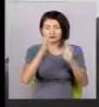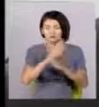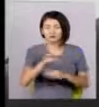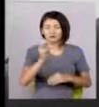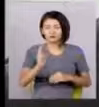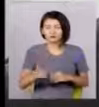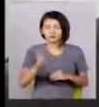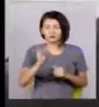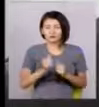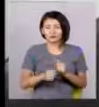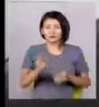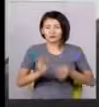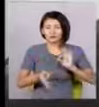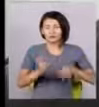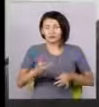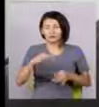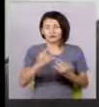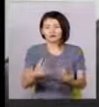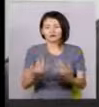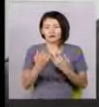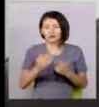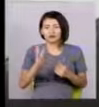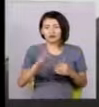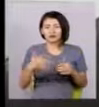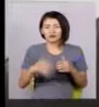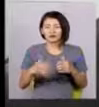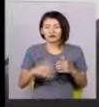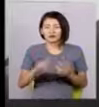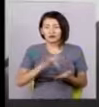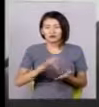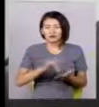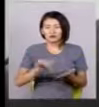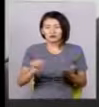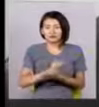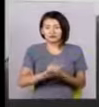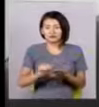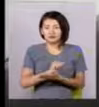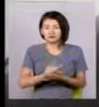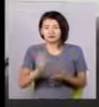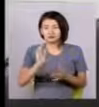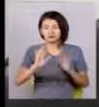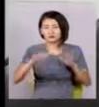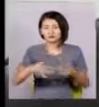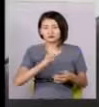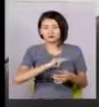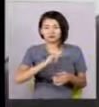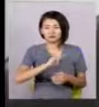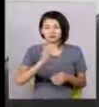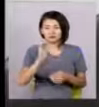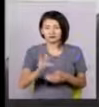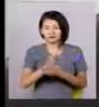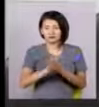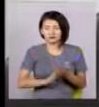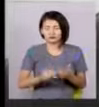экологиялық сараптама алып, қорытынды құжаттарды алу туралы жұмыстар жүргізіліп жатыр.